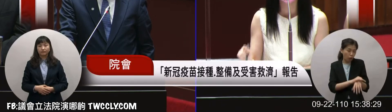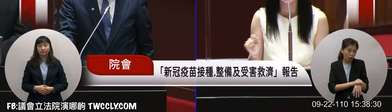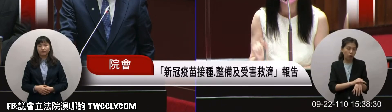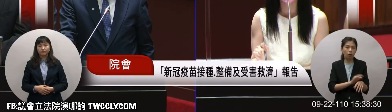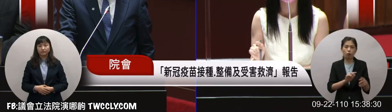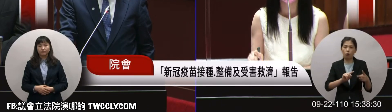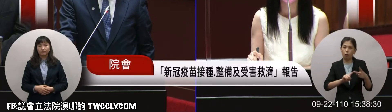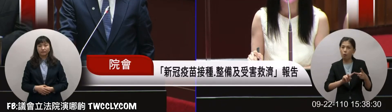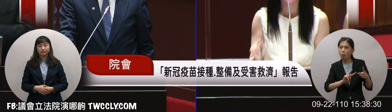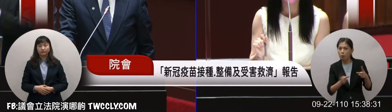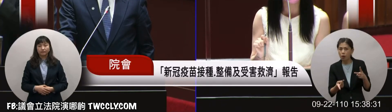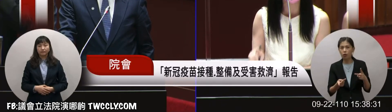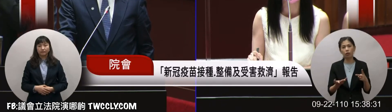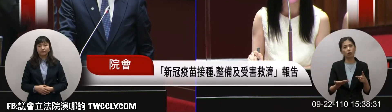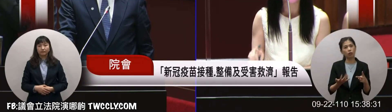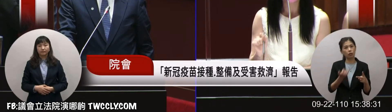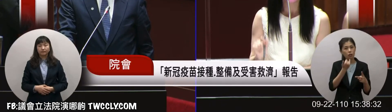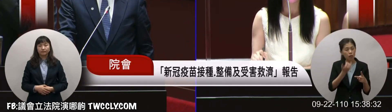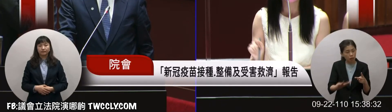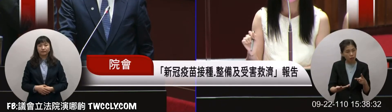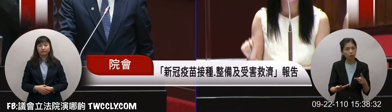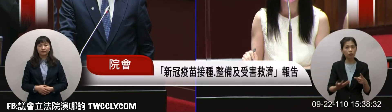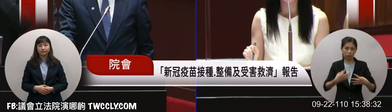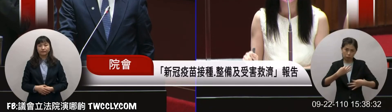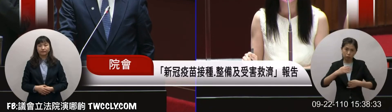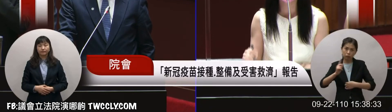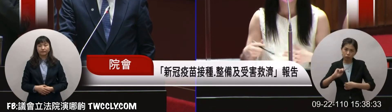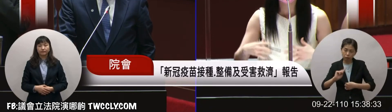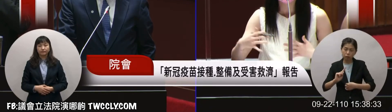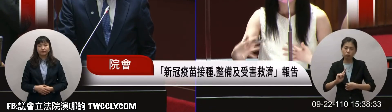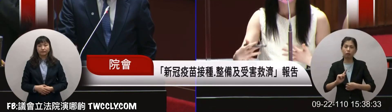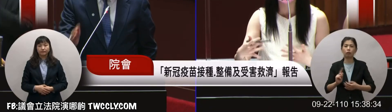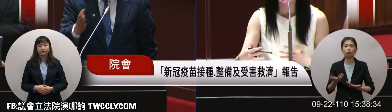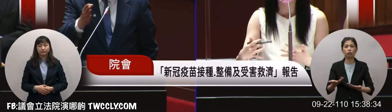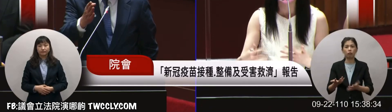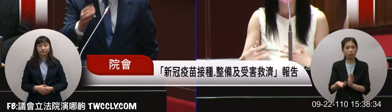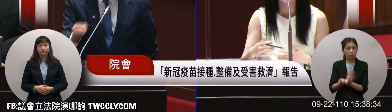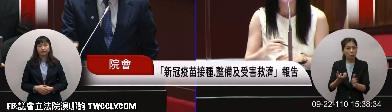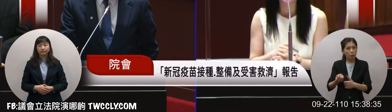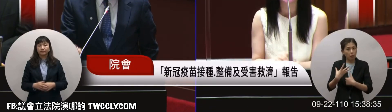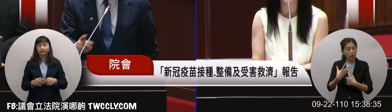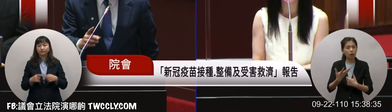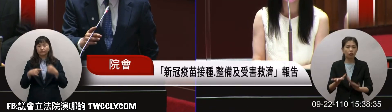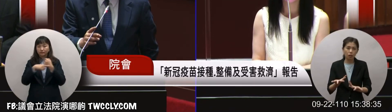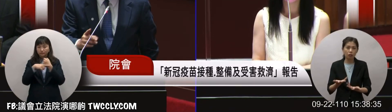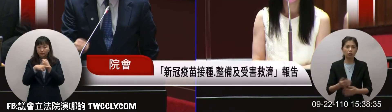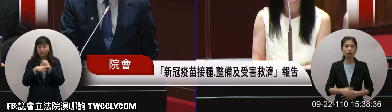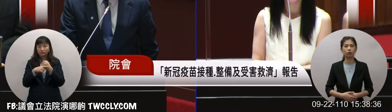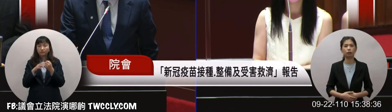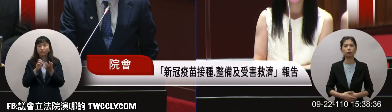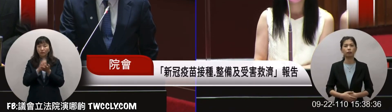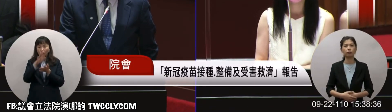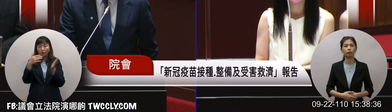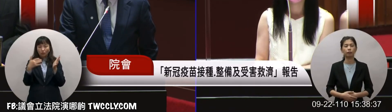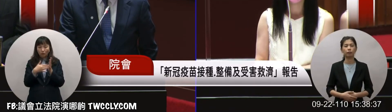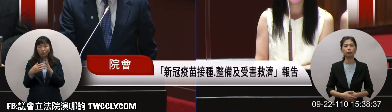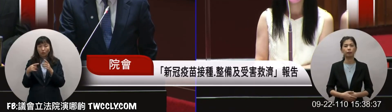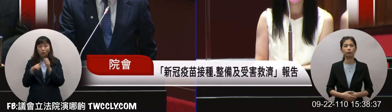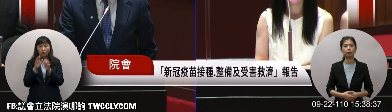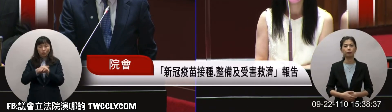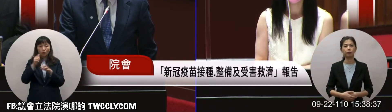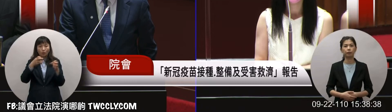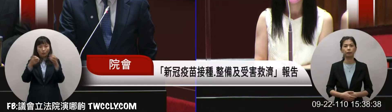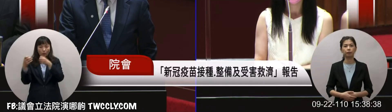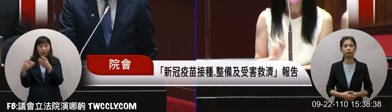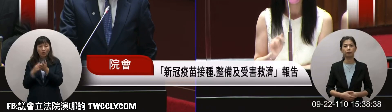诉大家说能不能混打，或是不能？什么时候以前能够告诉大家，让大家能够提早 实验的报告出来，专家讨论后就